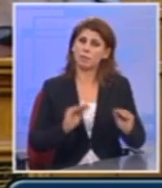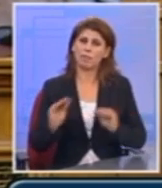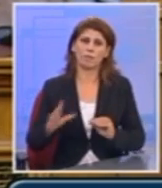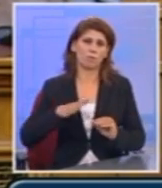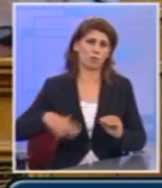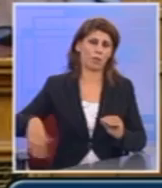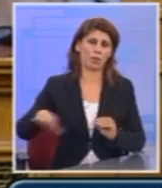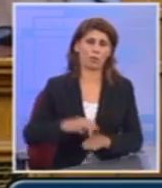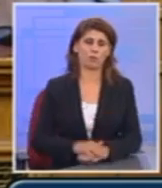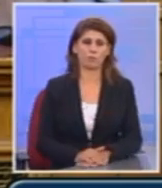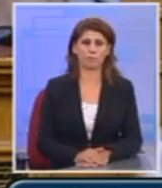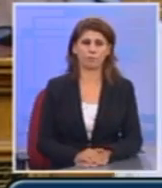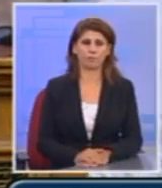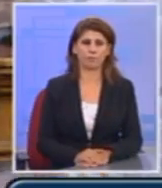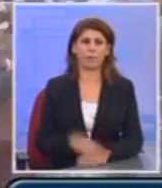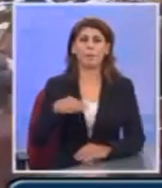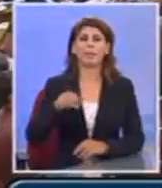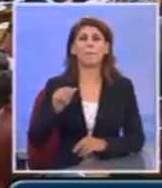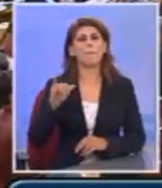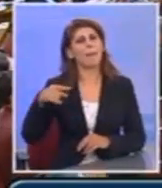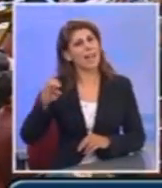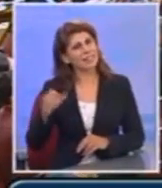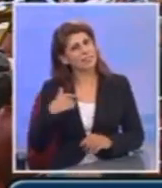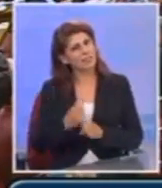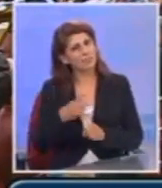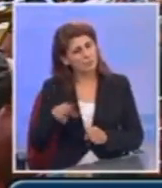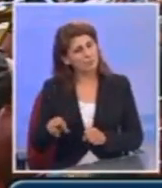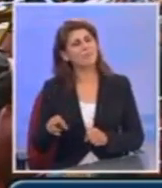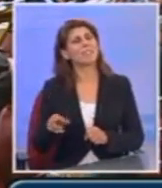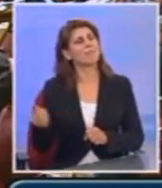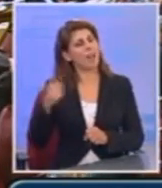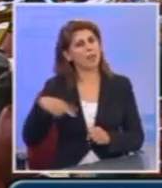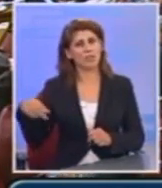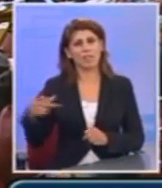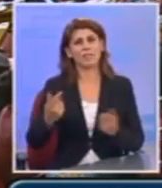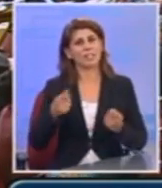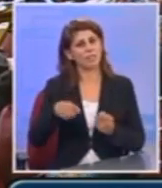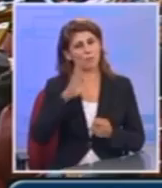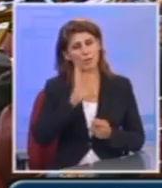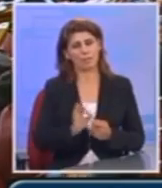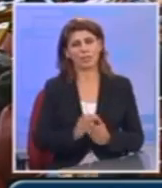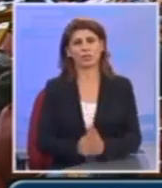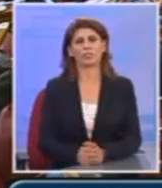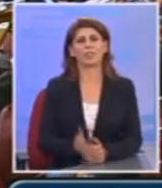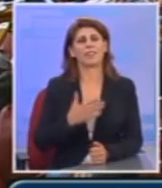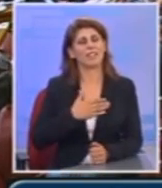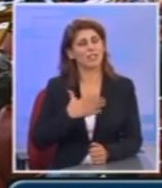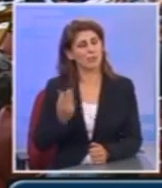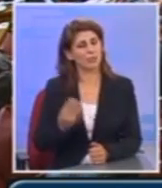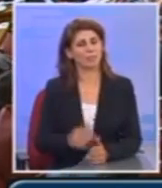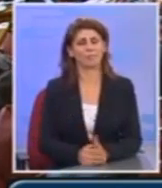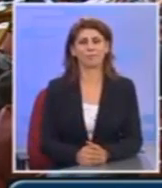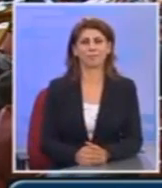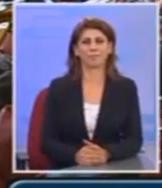λαούς μας με την τε θα εργαστούμε εμείς και με πολλούς άλλους συναδέλφους για να γίνει αυτό πραγματικότητα σας ευχαριστώ